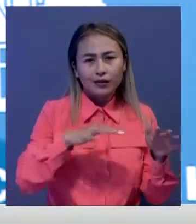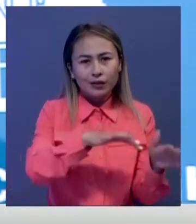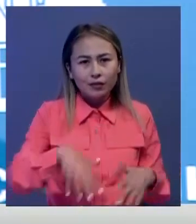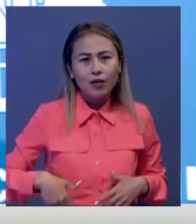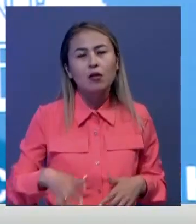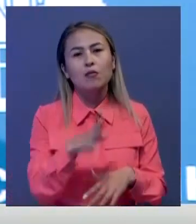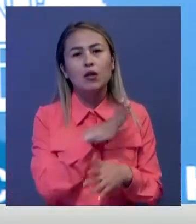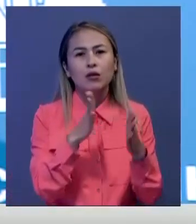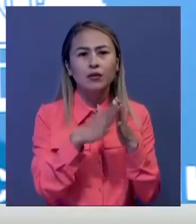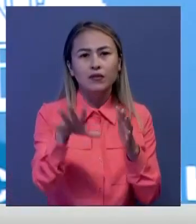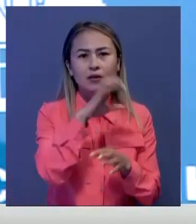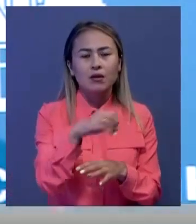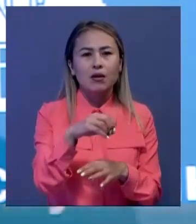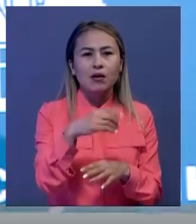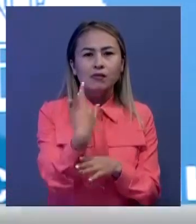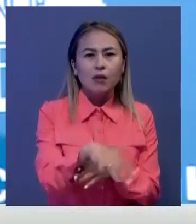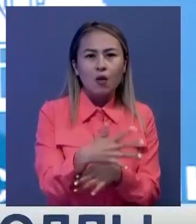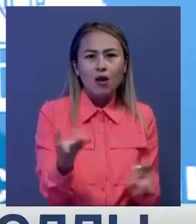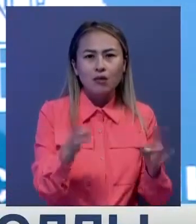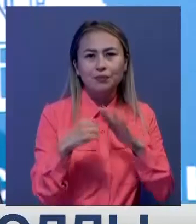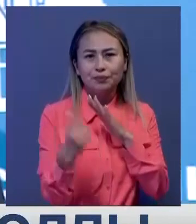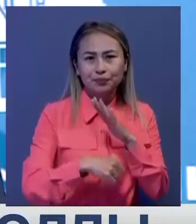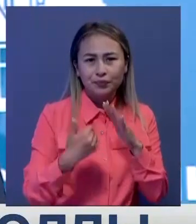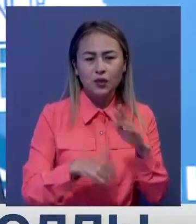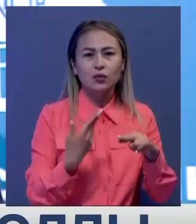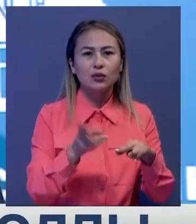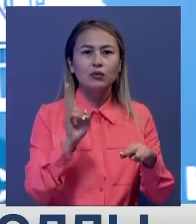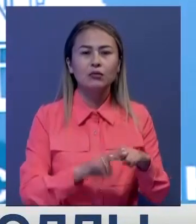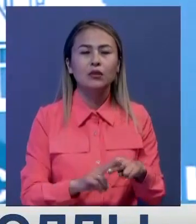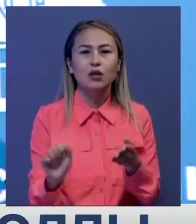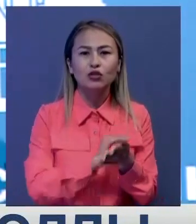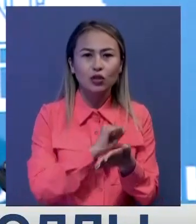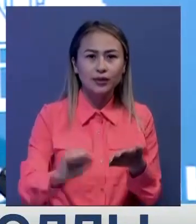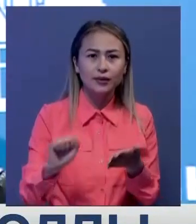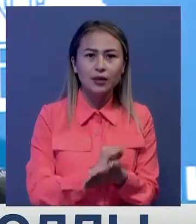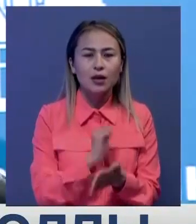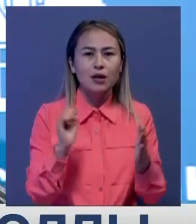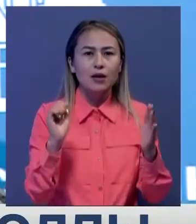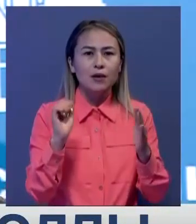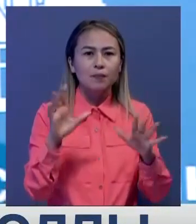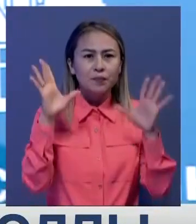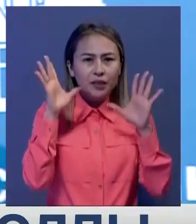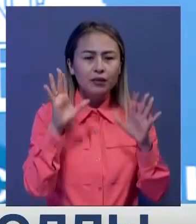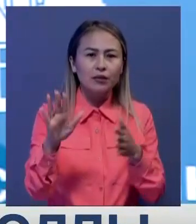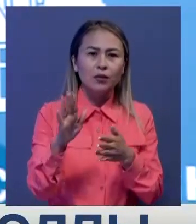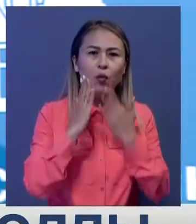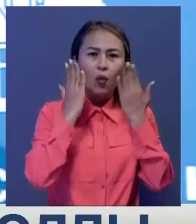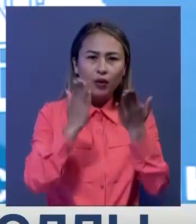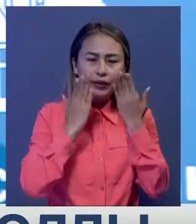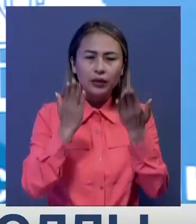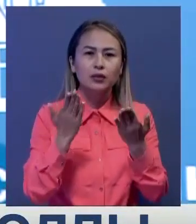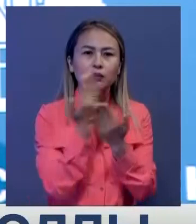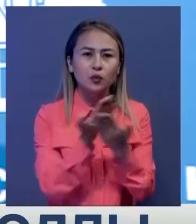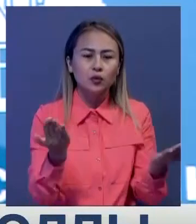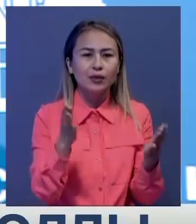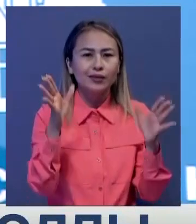бала шағасына дейін тентіретіп жіберу. Сонымен бірге бір құжатта бір Меккеде, Каирде оқыған,